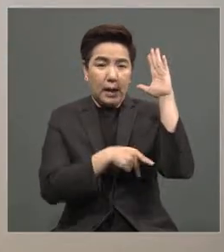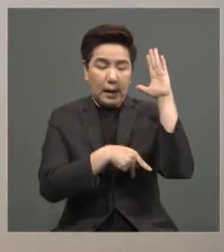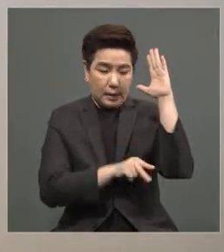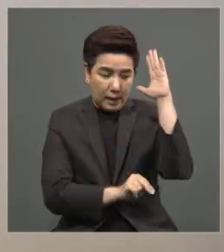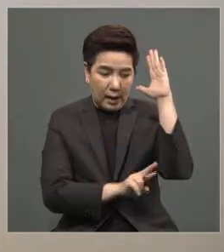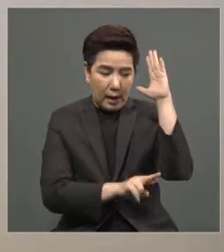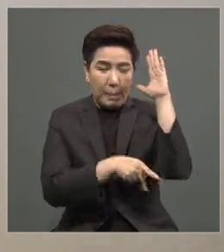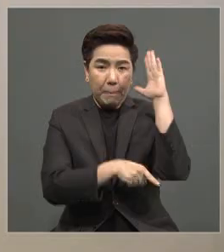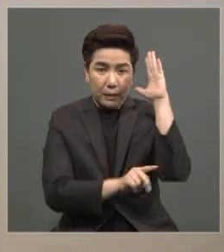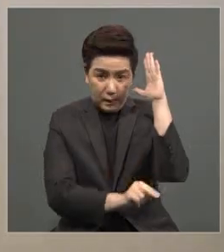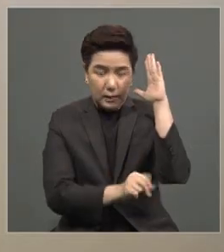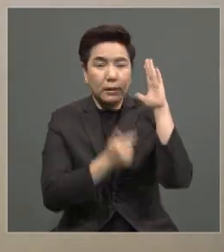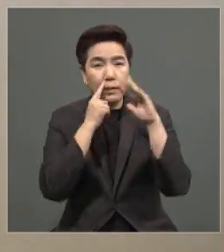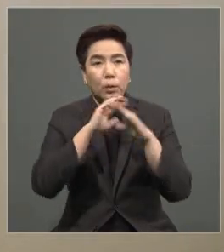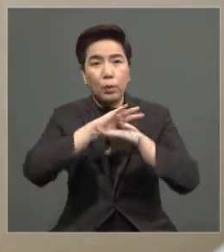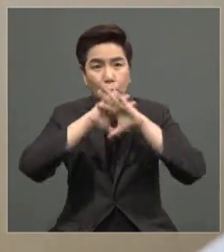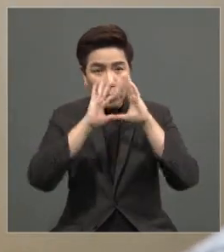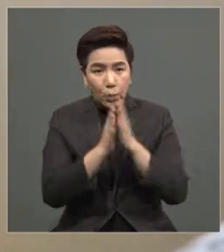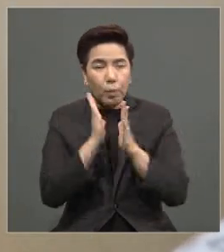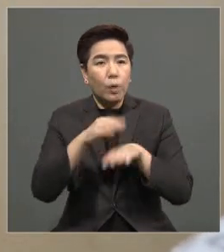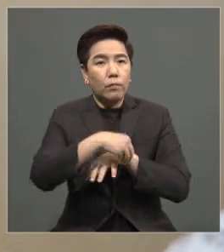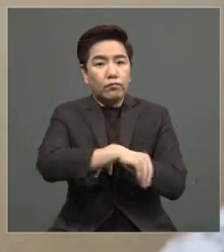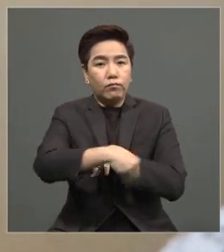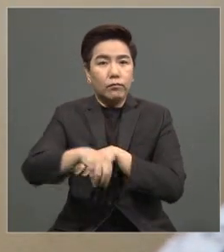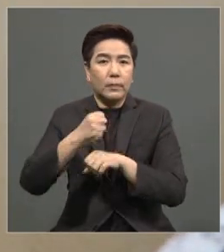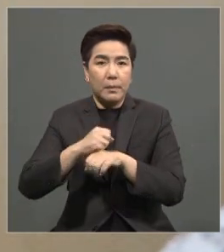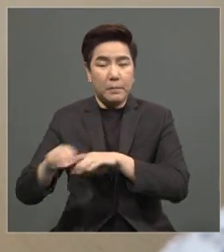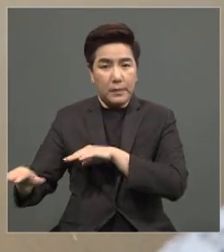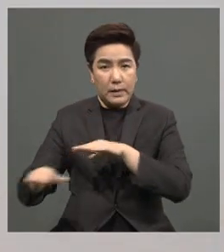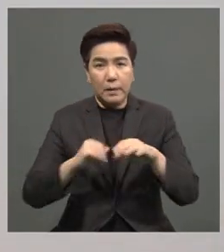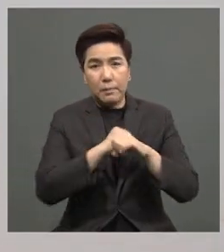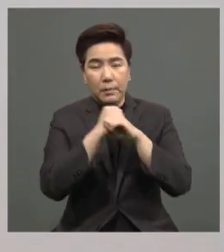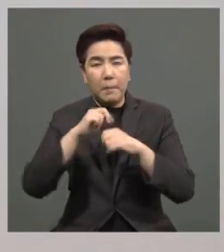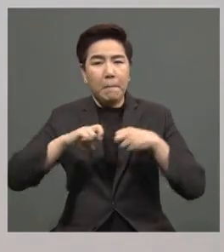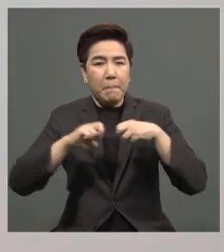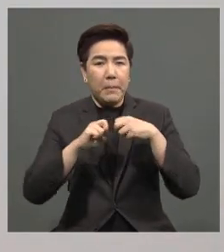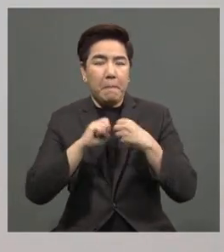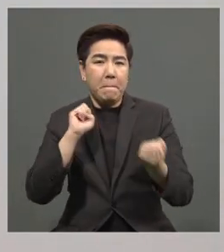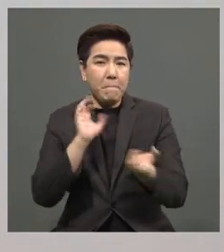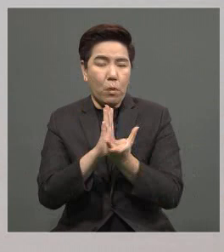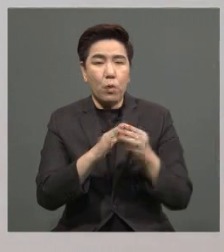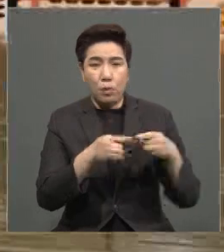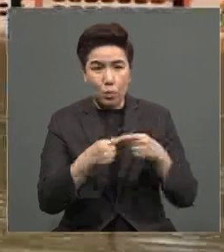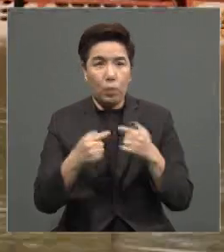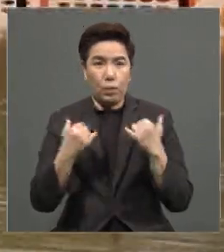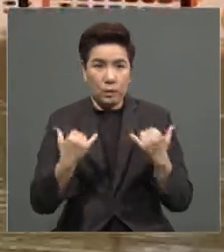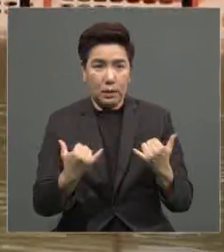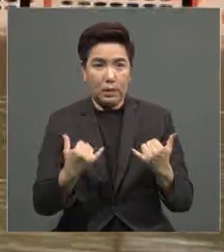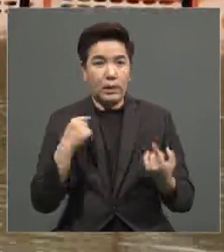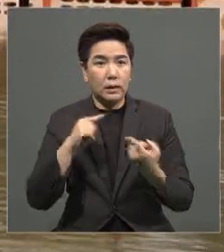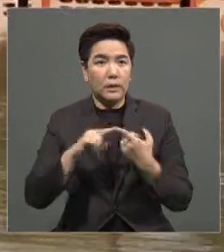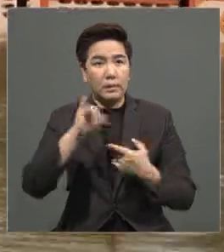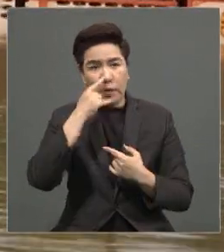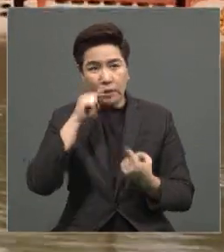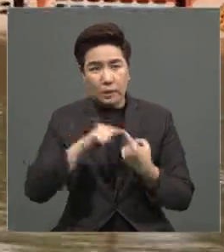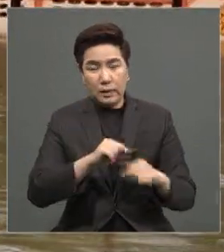และนราธิวาสพร้อมเร่งประสานอาสาสมัครเครือข่ายเตรียมรับมือกับสถานการณ์ที่อาจเกิดขึ้นได้อย่างทันท่วงทีและก็